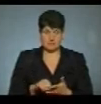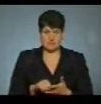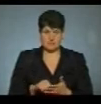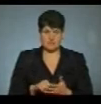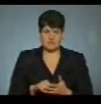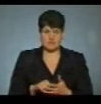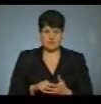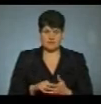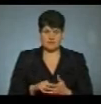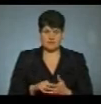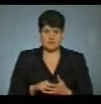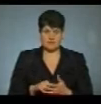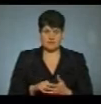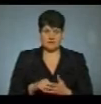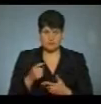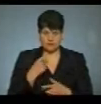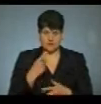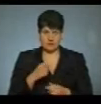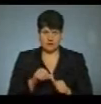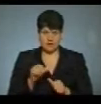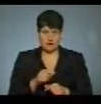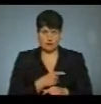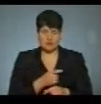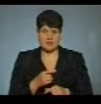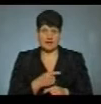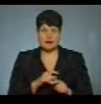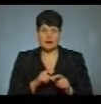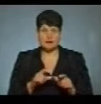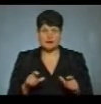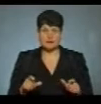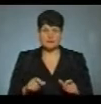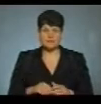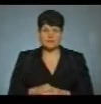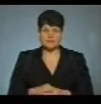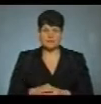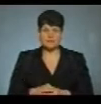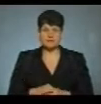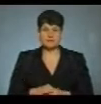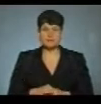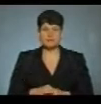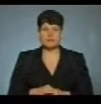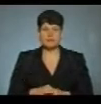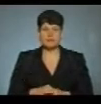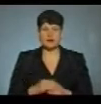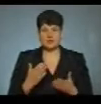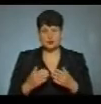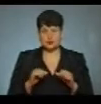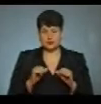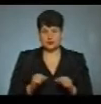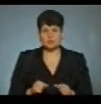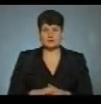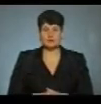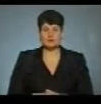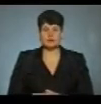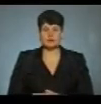якоїсь конкретної лікарні, ми говоримо, так? Ні в одній лікарні немає. Якщо можна, я готовий